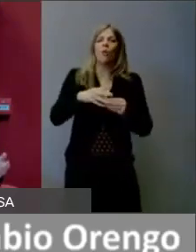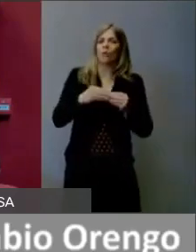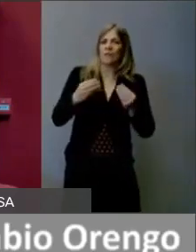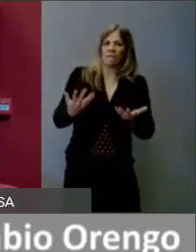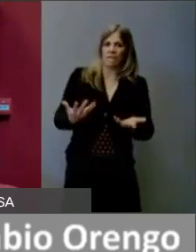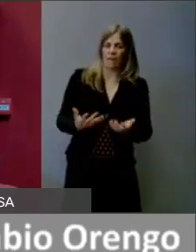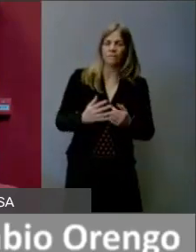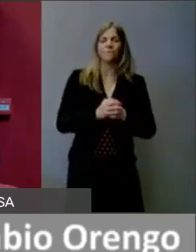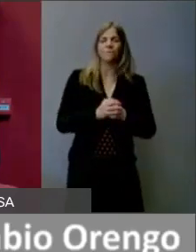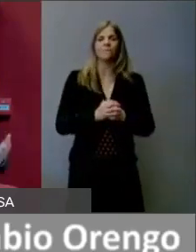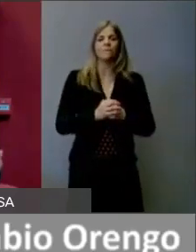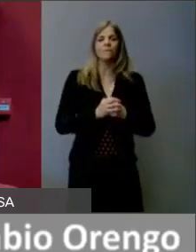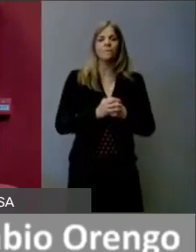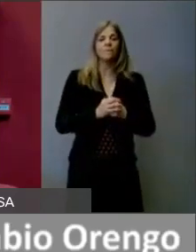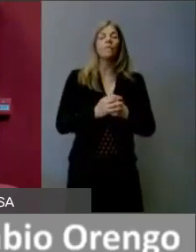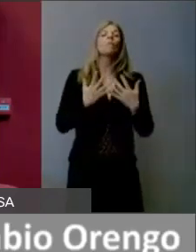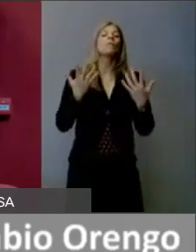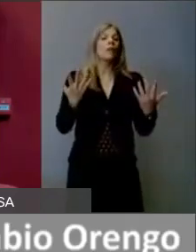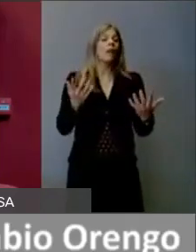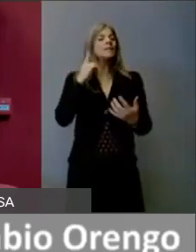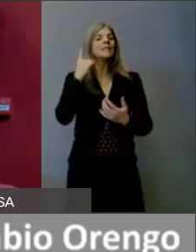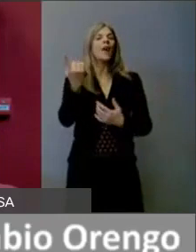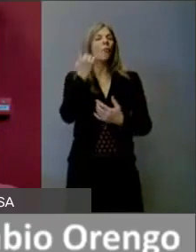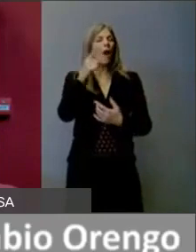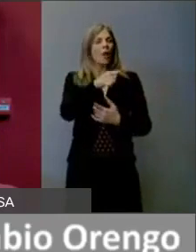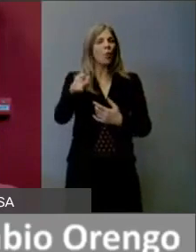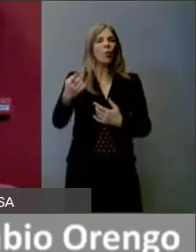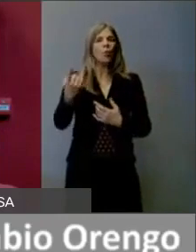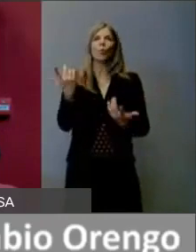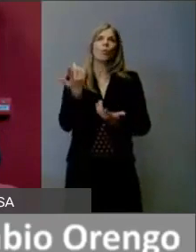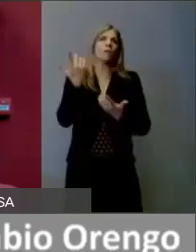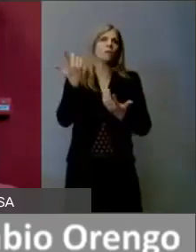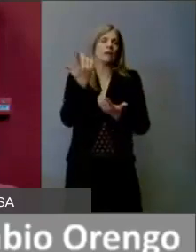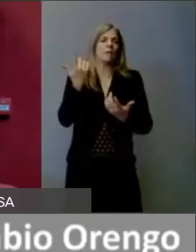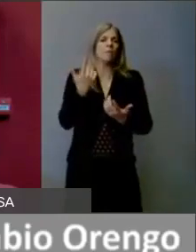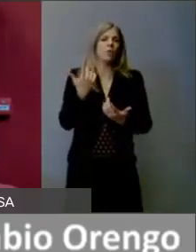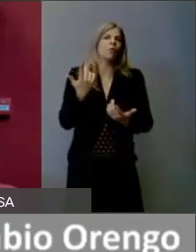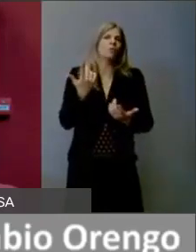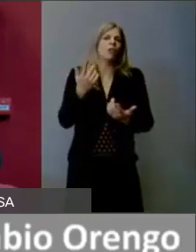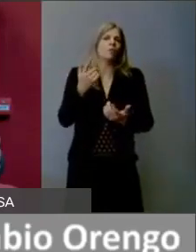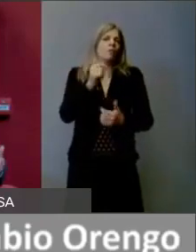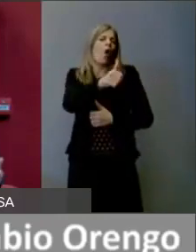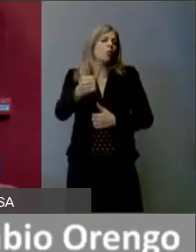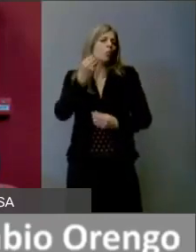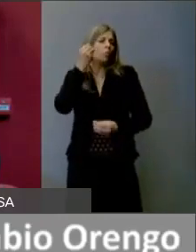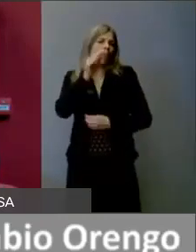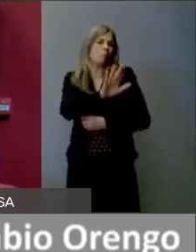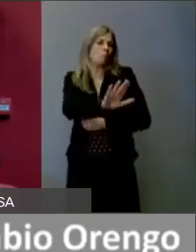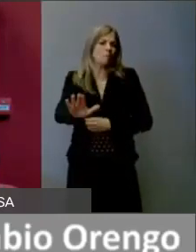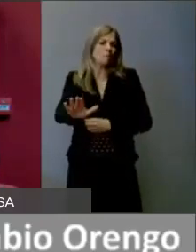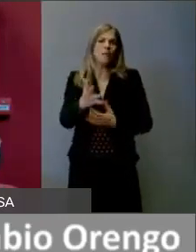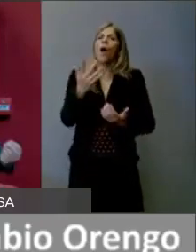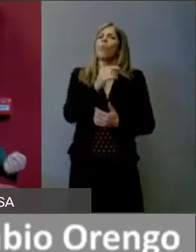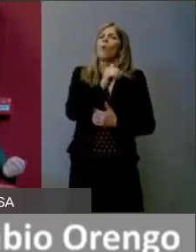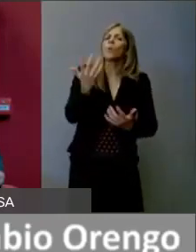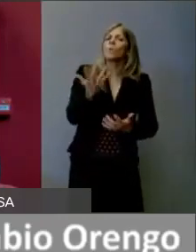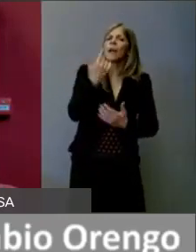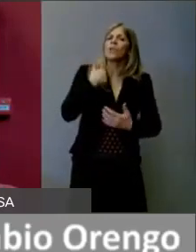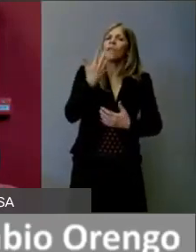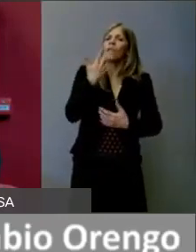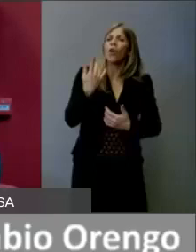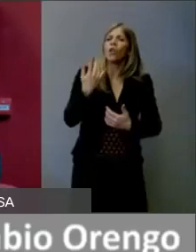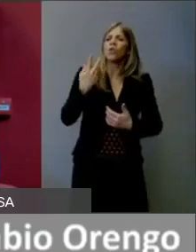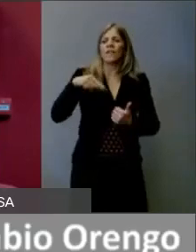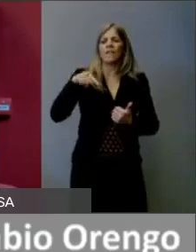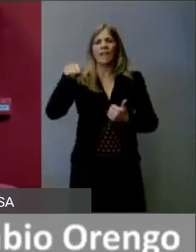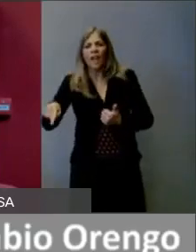se alcuni preferiscono, come dire, faranno una valutazione, per cui magari ci saranno quelli che diranno io voglio vivere qua, altri